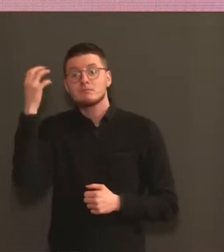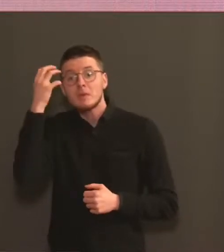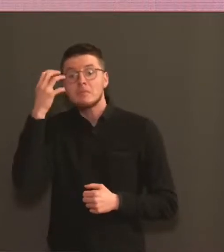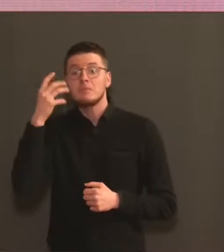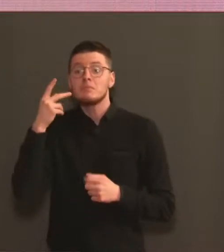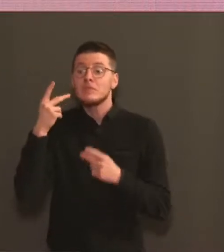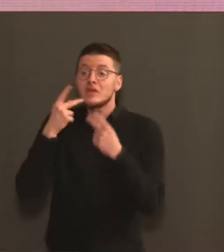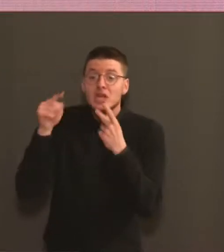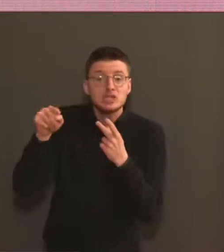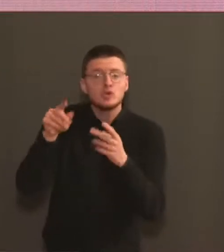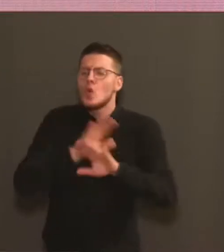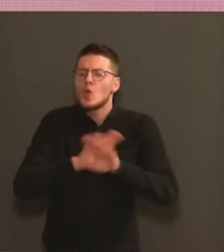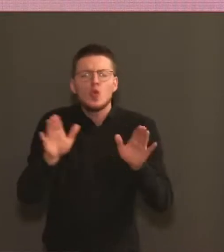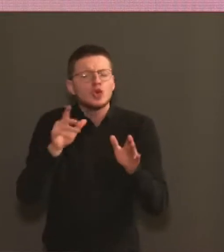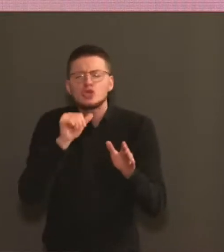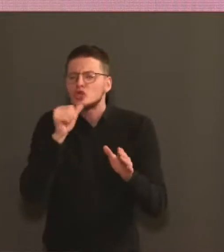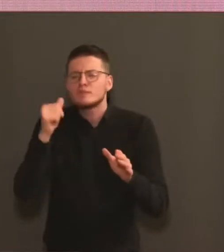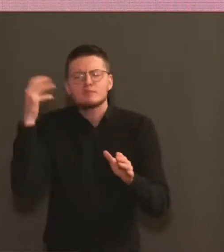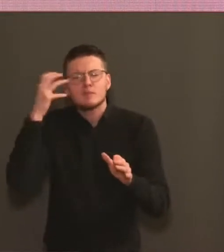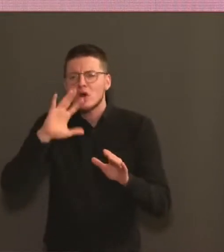ruim testcapaciteit voorhanden.